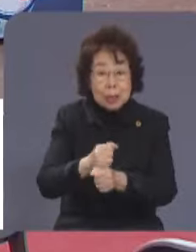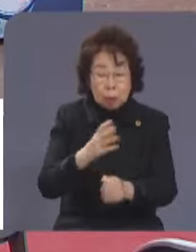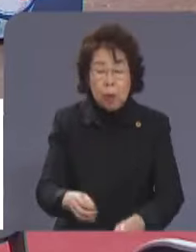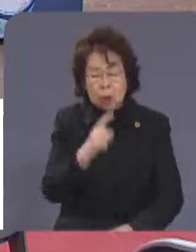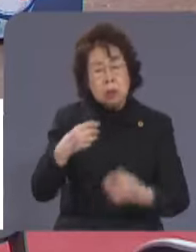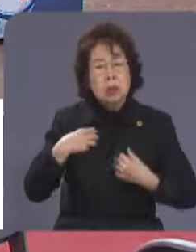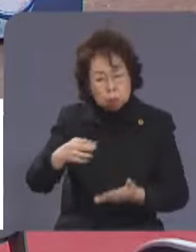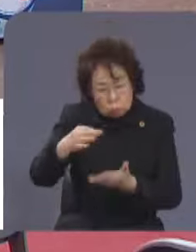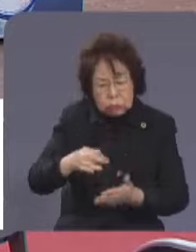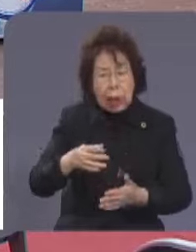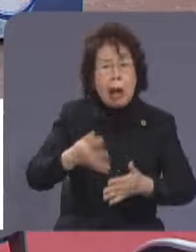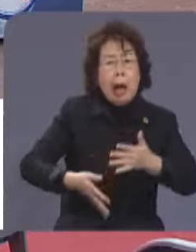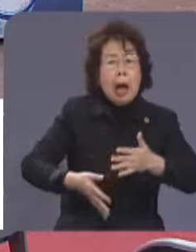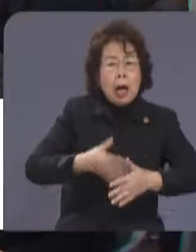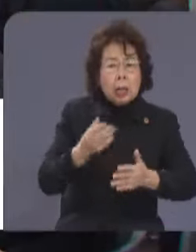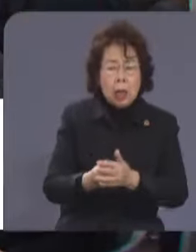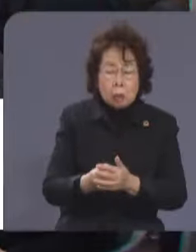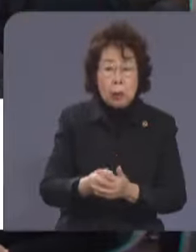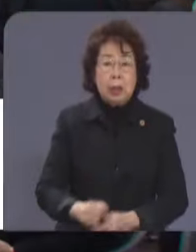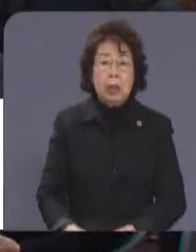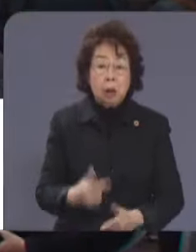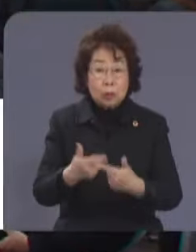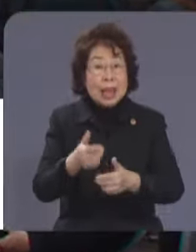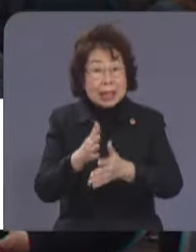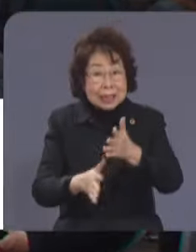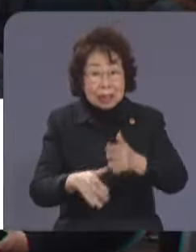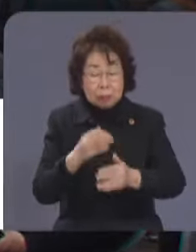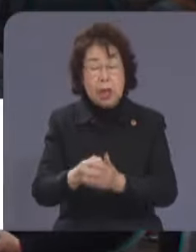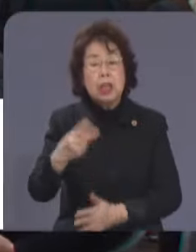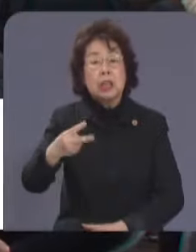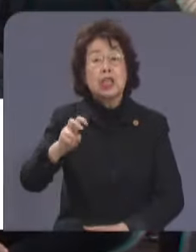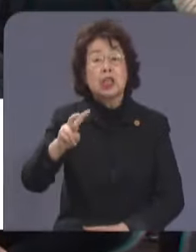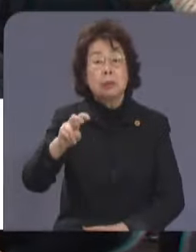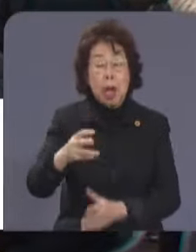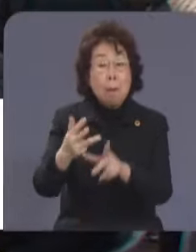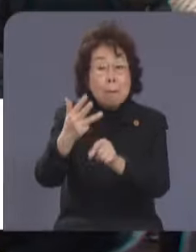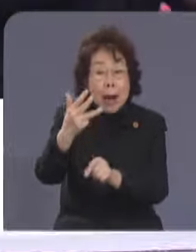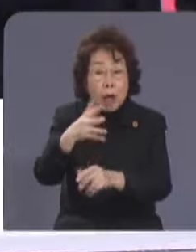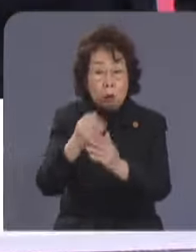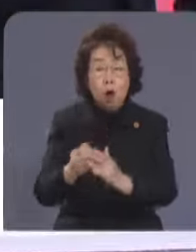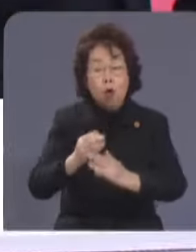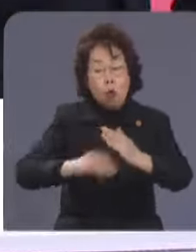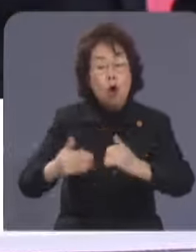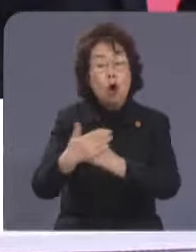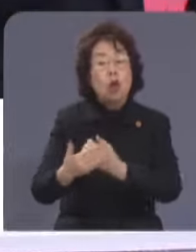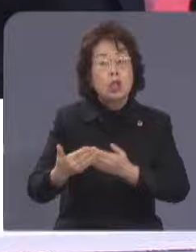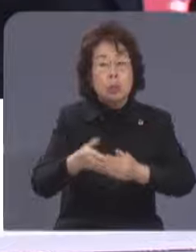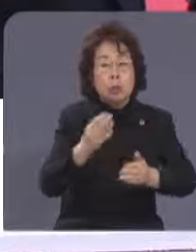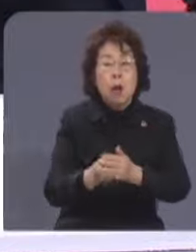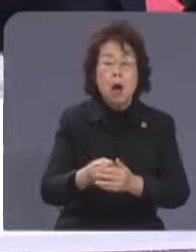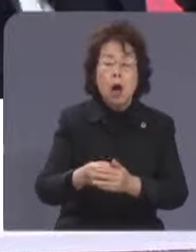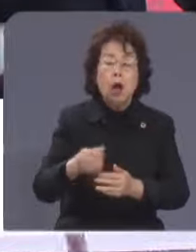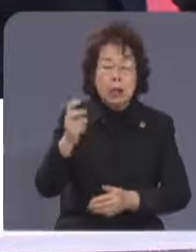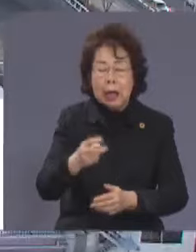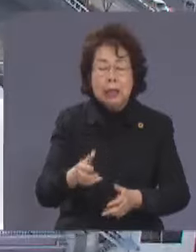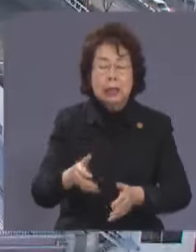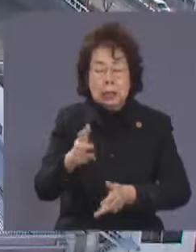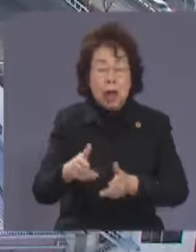확보에 실패해 사업이 표조하자 부산시는 2022년 8월 공공기여금으로 사업을